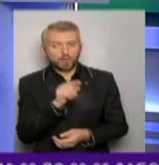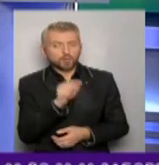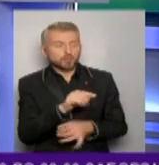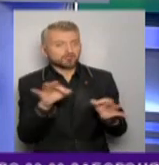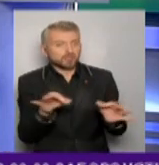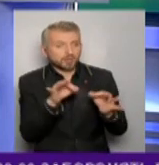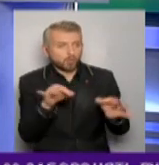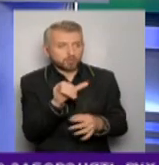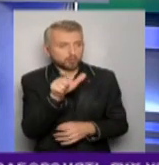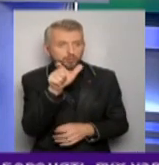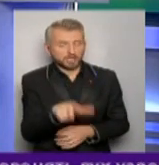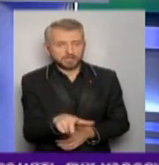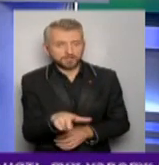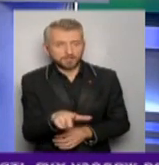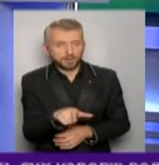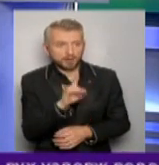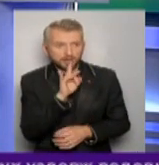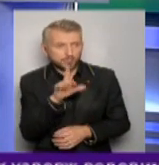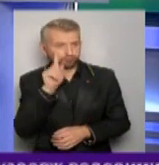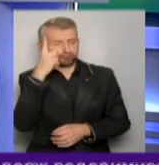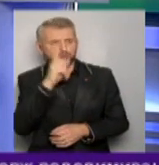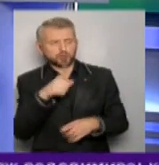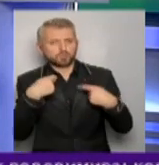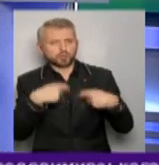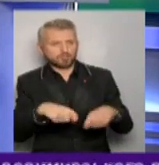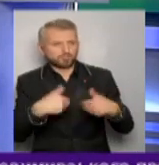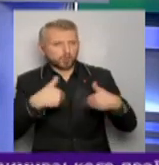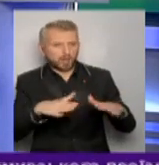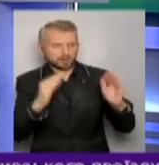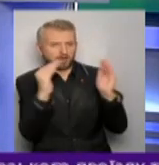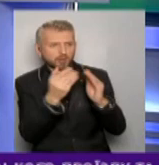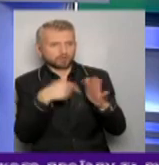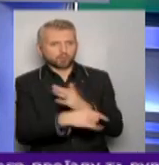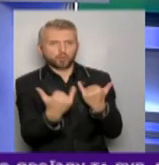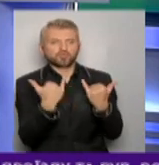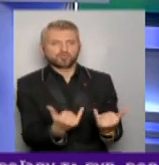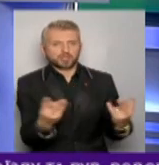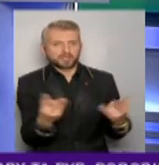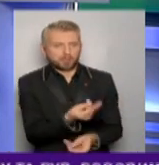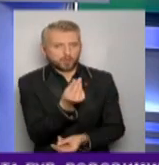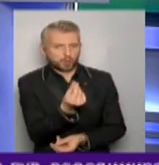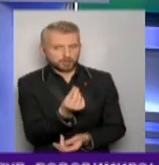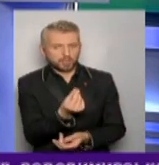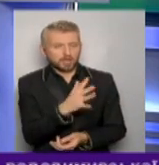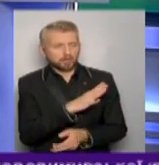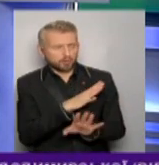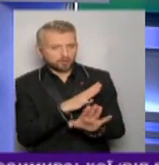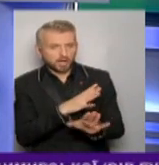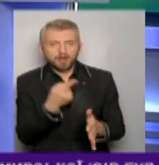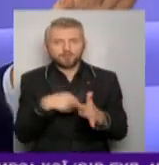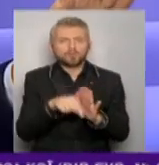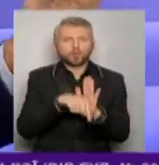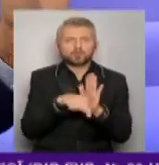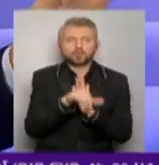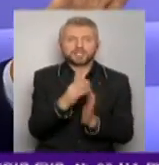ж у людини не прийде така думка, щоб продати хату, бо їй треба зараз, от я кажу, свої фінансові... Почекайте, фінансові... Так, тому то суть.